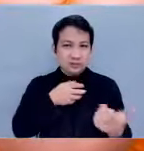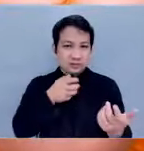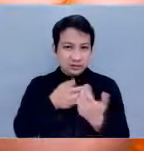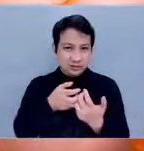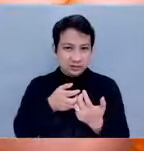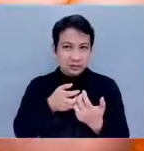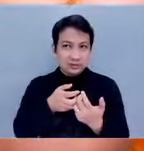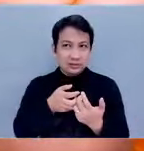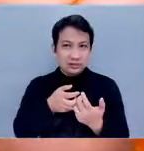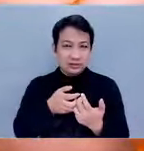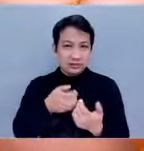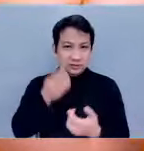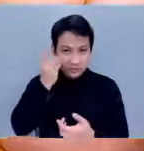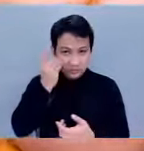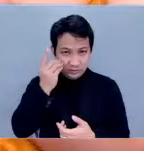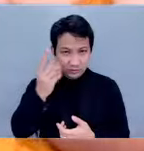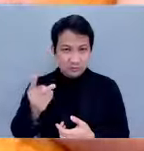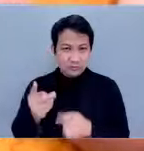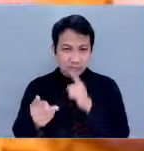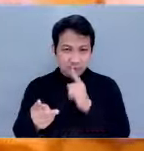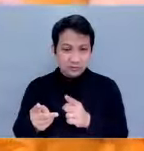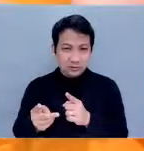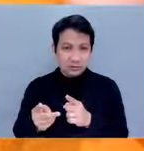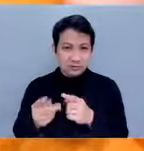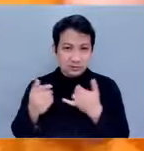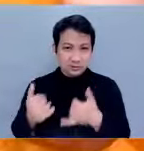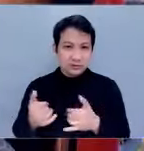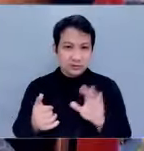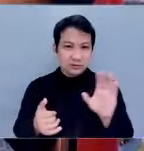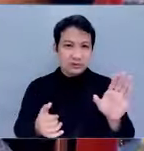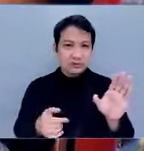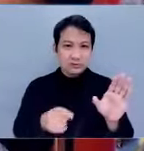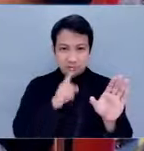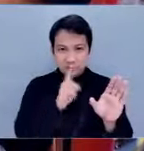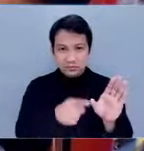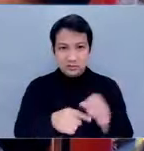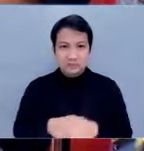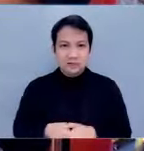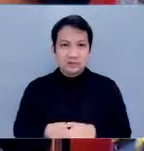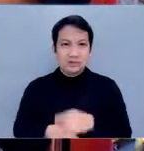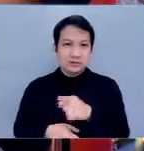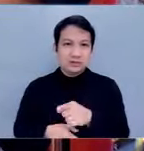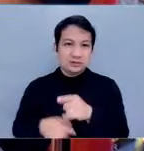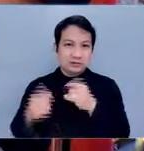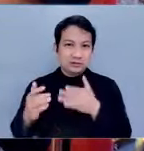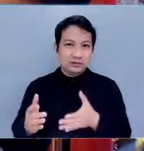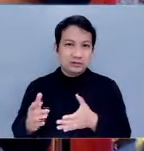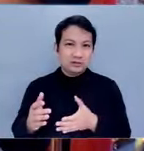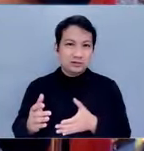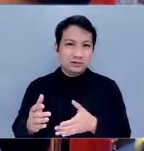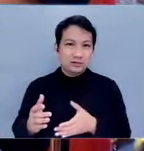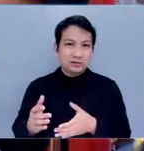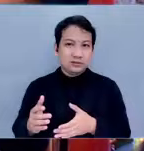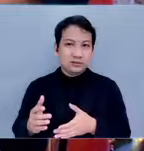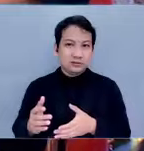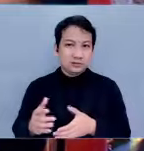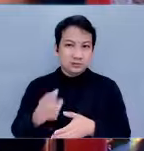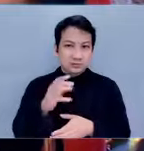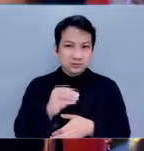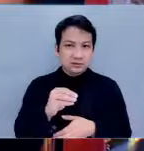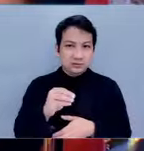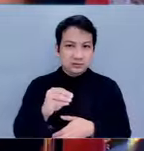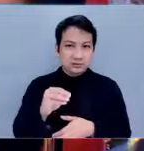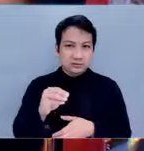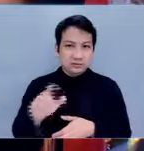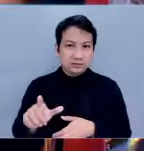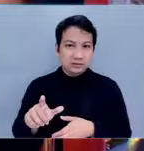ni Donnie sa kanya in real life? Is he a gamer talaga in real life? Yes, he's a gamer. But how big of a gamer is he? ML yun, ML. Pero hindi siya. Anong league na